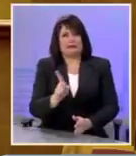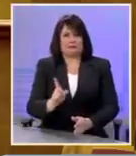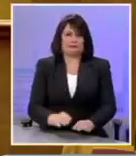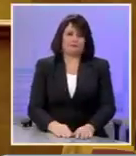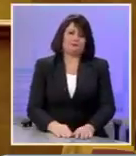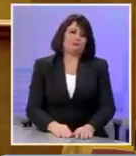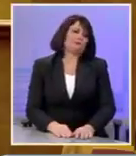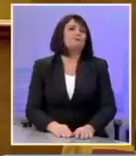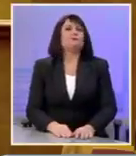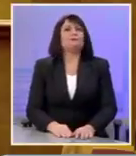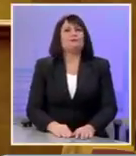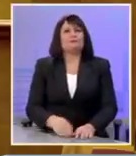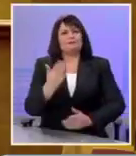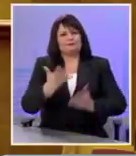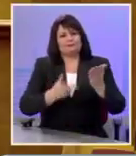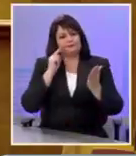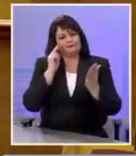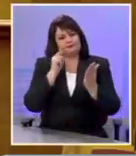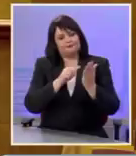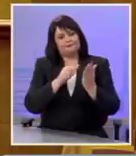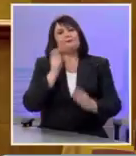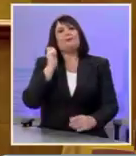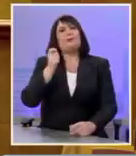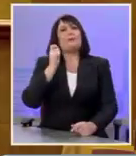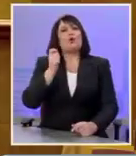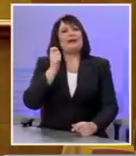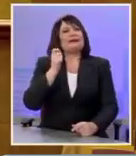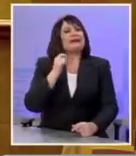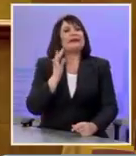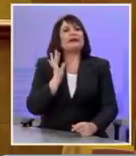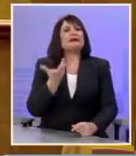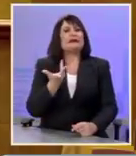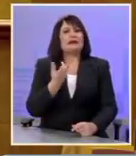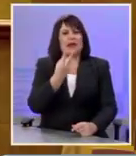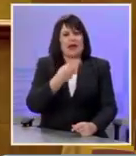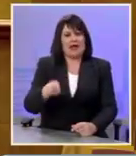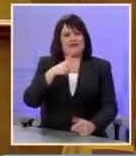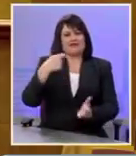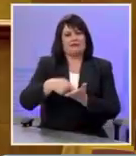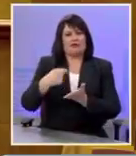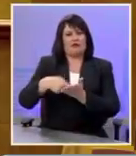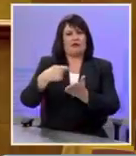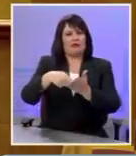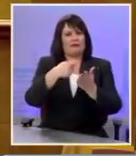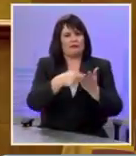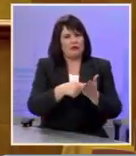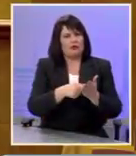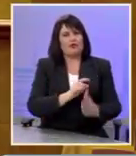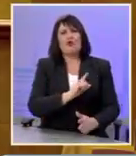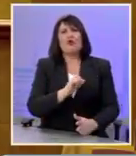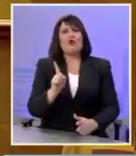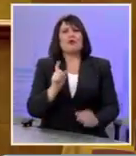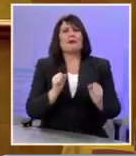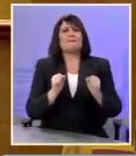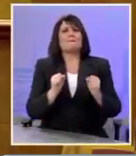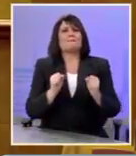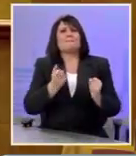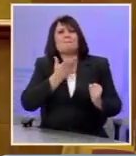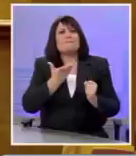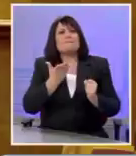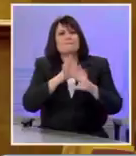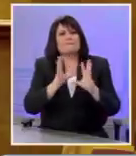που προαναγγέλει ο προϋπολογισμός βασίζεται στην αύξηση των φόρων και όχι στη συγκράτηση των